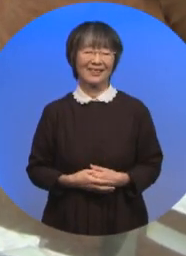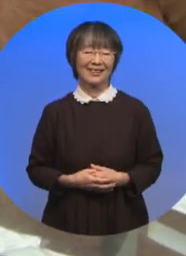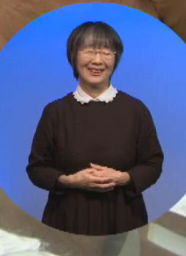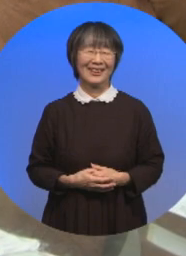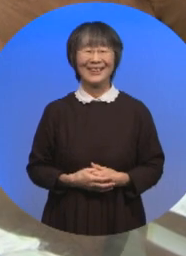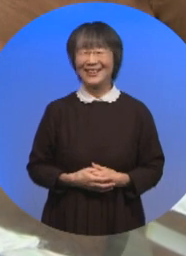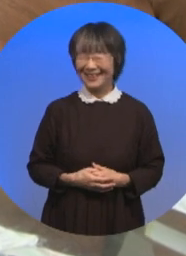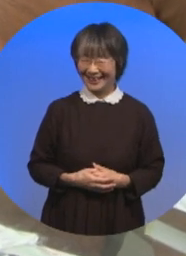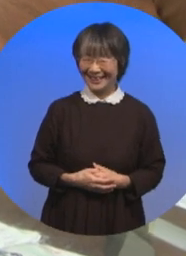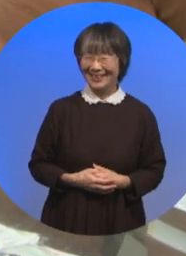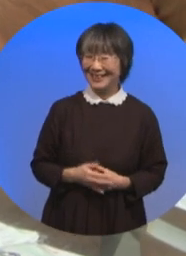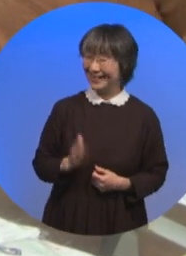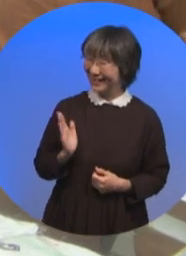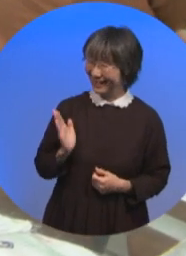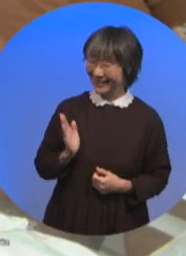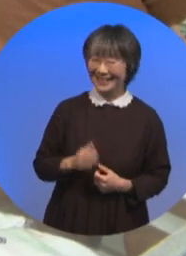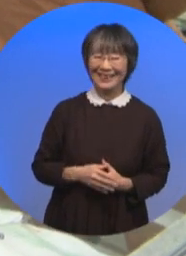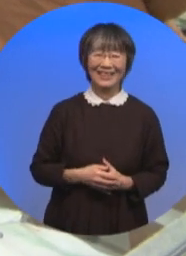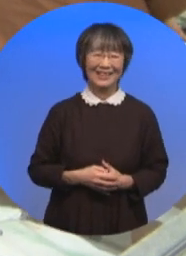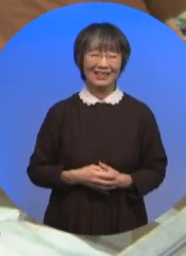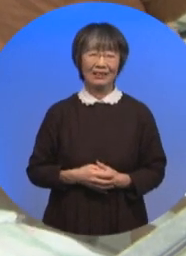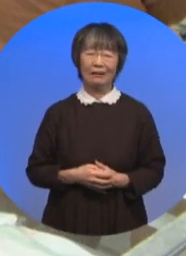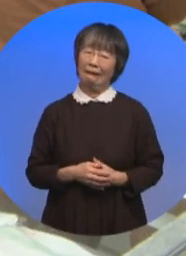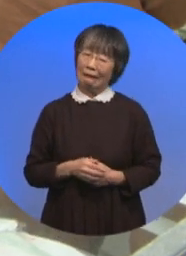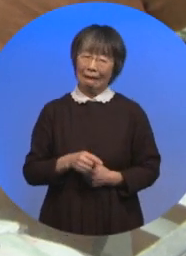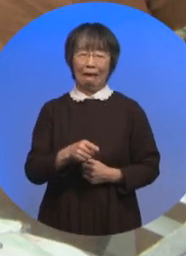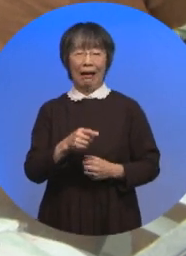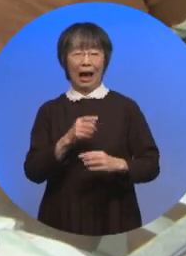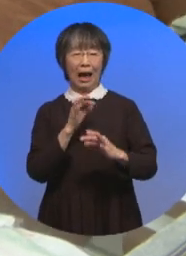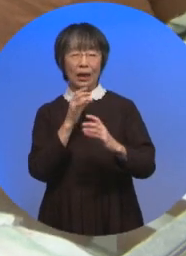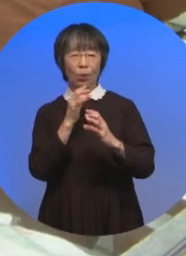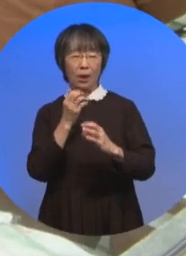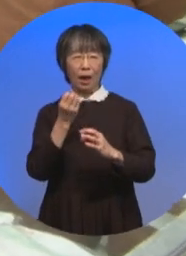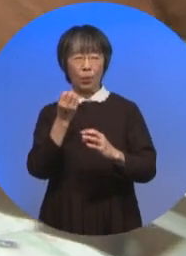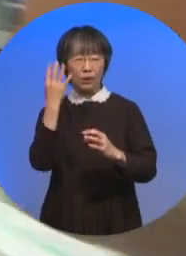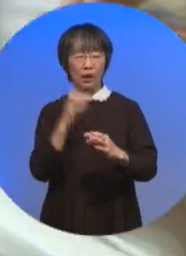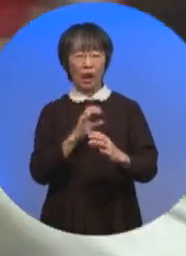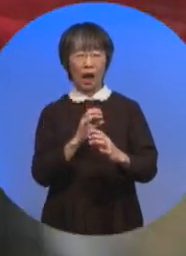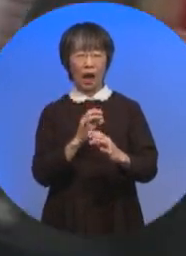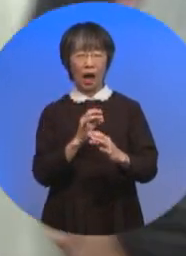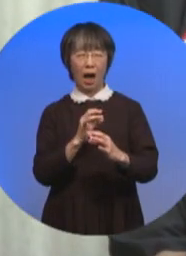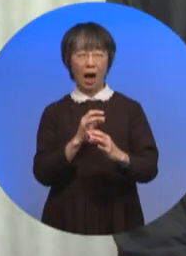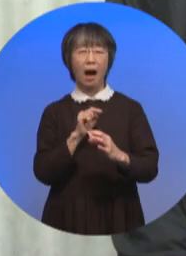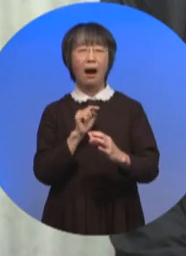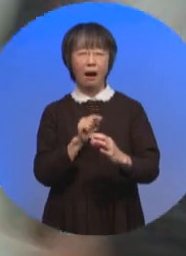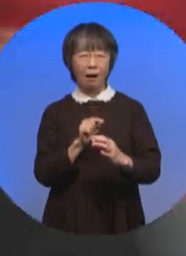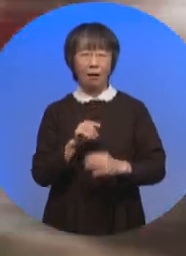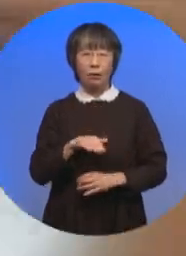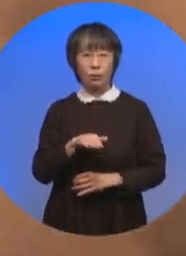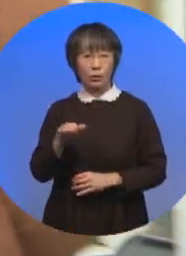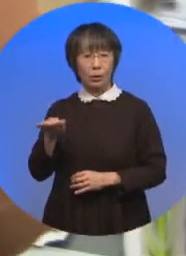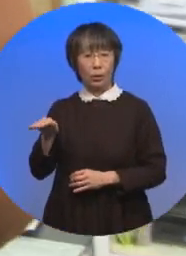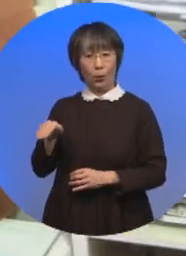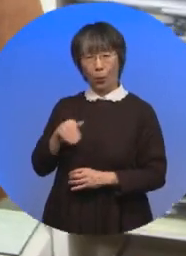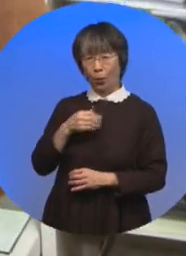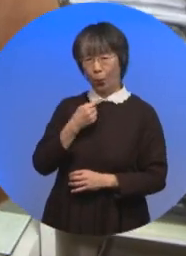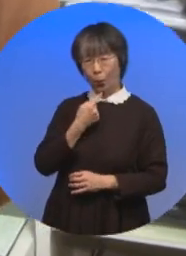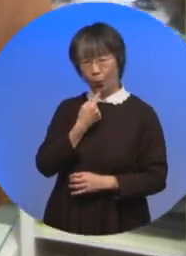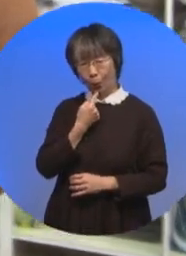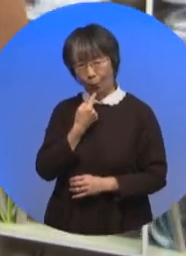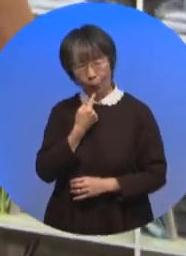ょ なら制服 なんかツッコミどころがたくさんありすぎてちょっと忘れてたんですけど なんかだってまず俺らが突っ込んでるのも謎ですよ